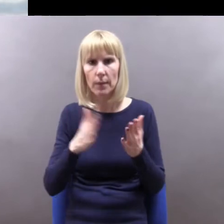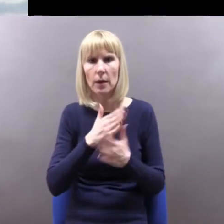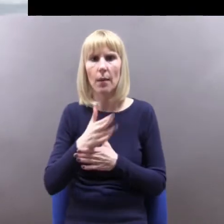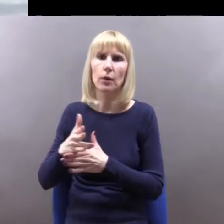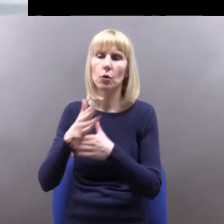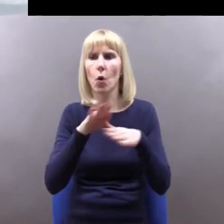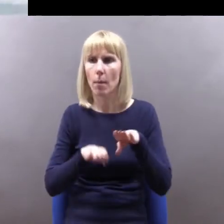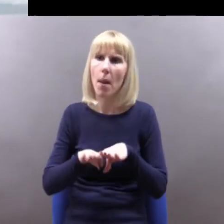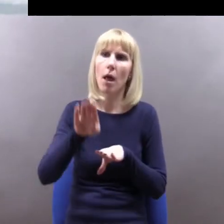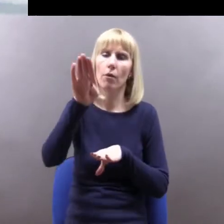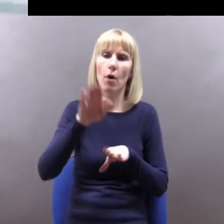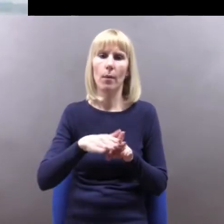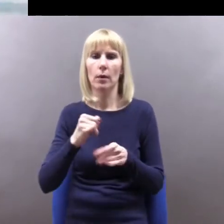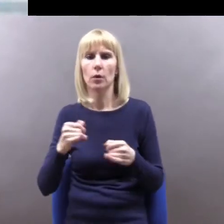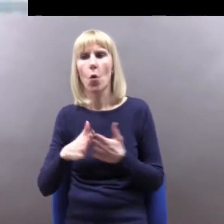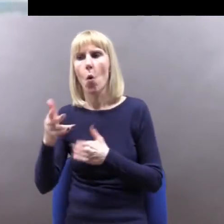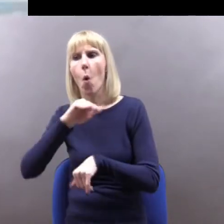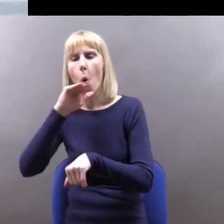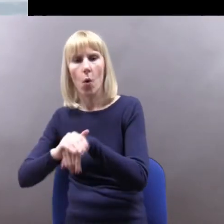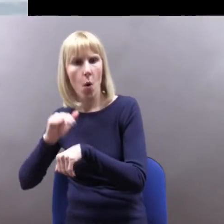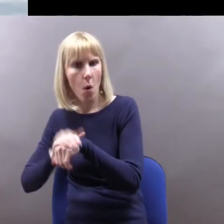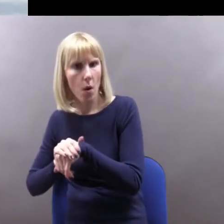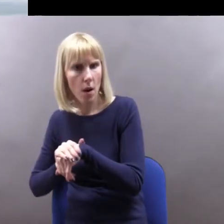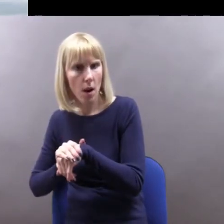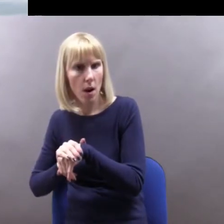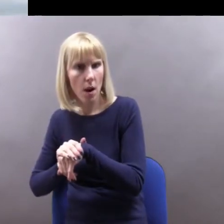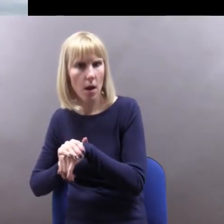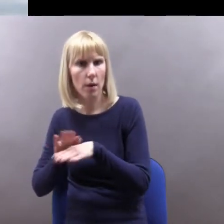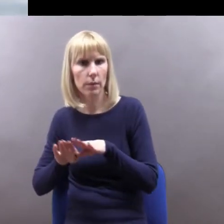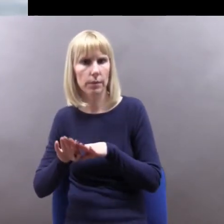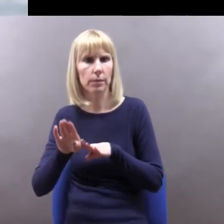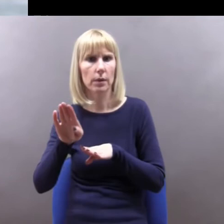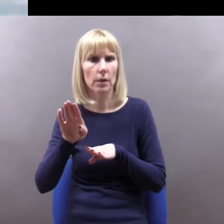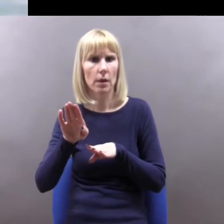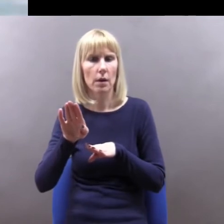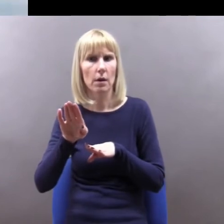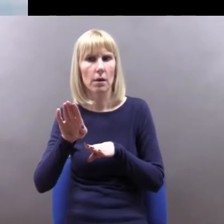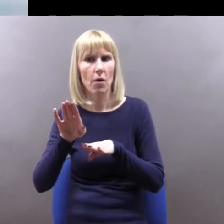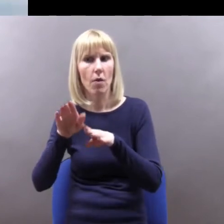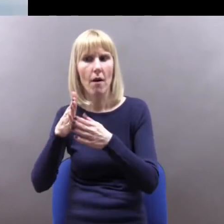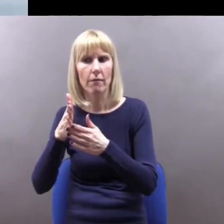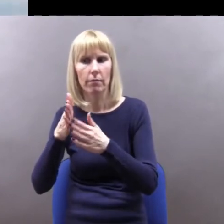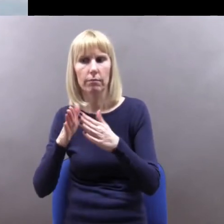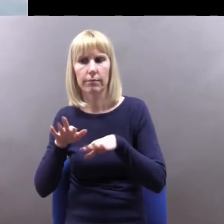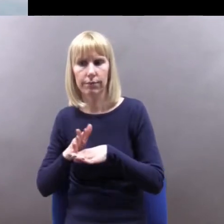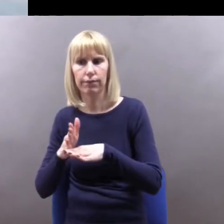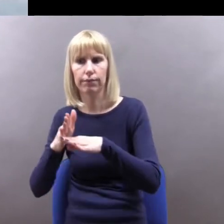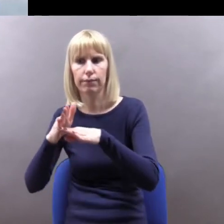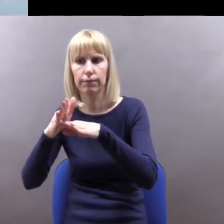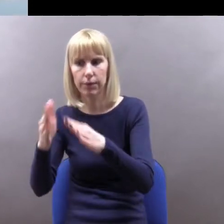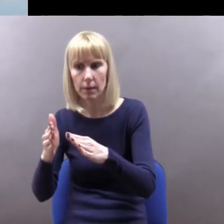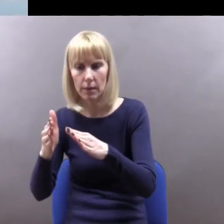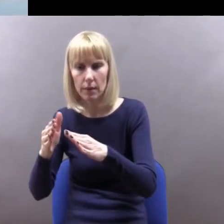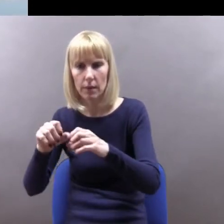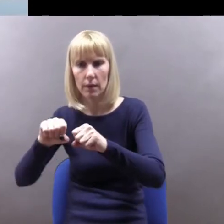jest nieistotne. Są schody, jest platforma i nasz kolega jechał tą platformą i ona się w połowie zepsuła.